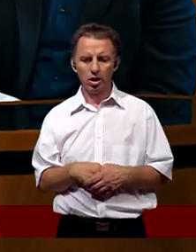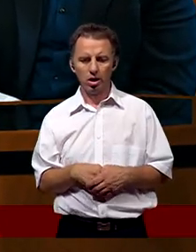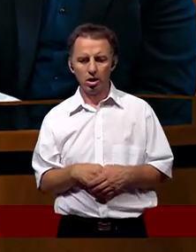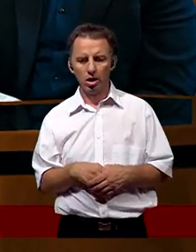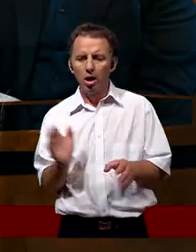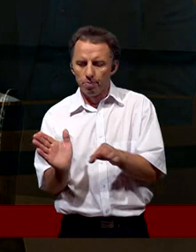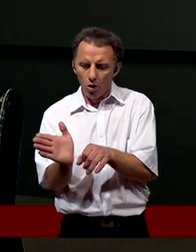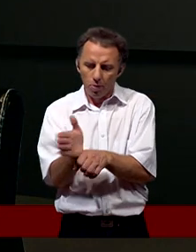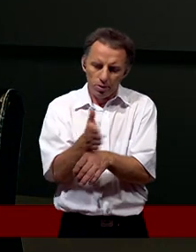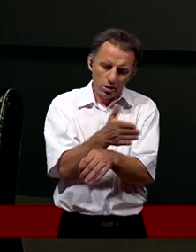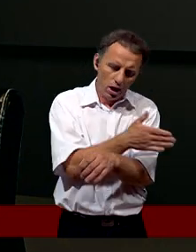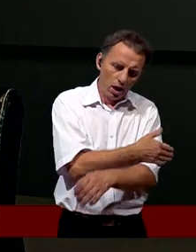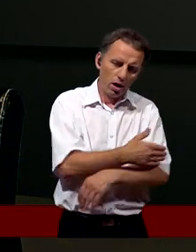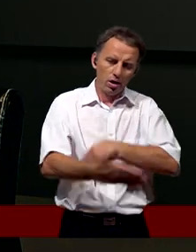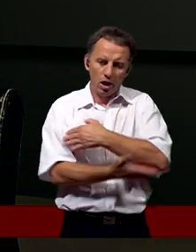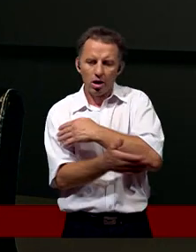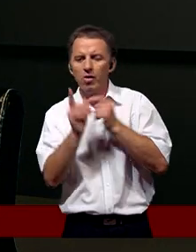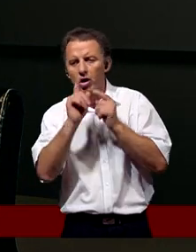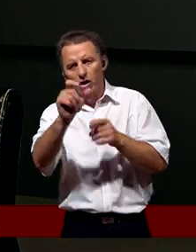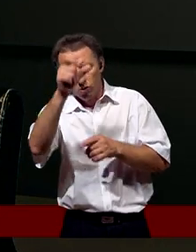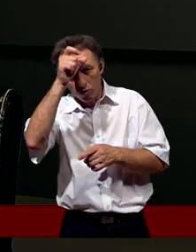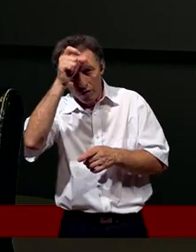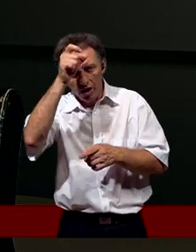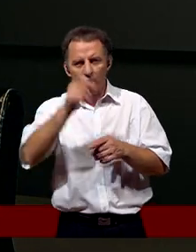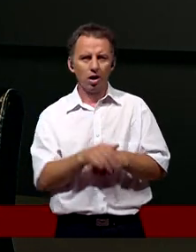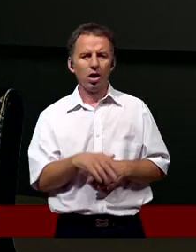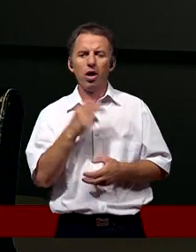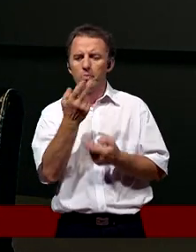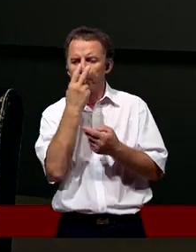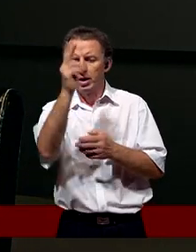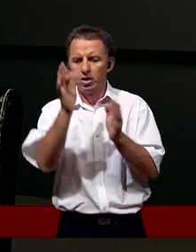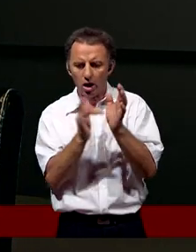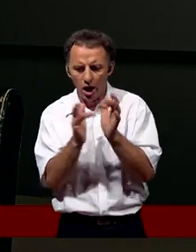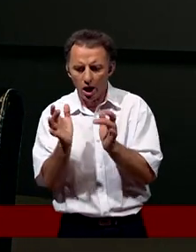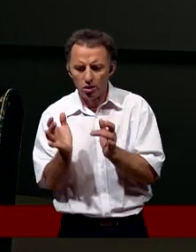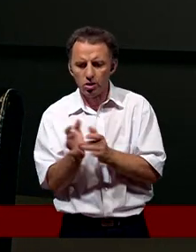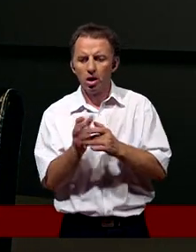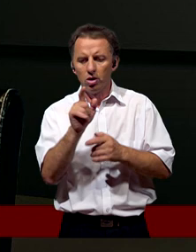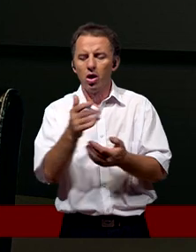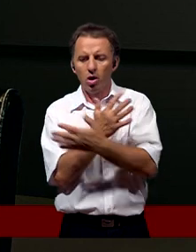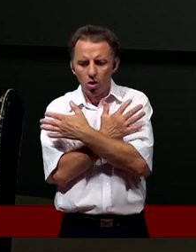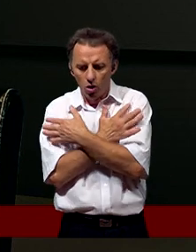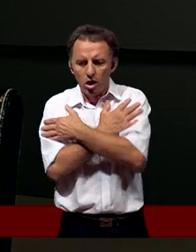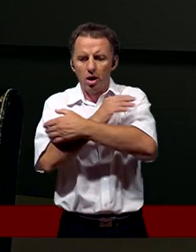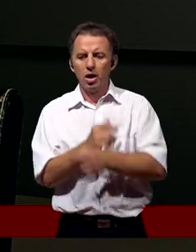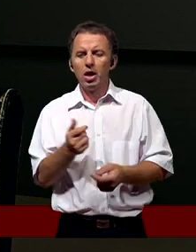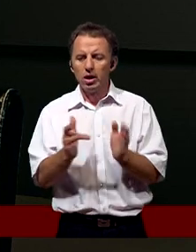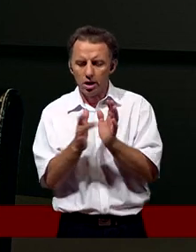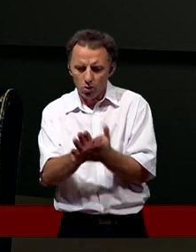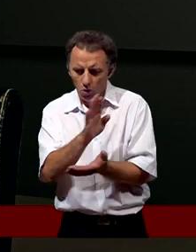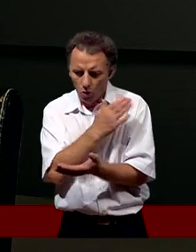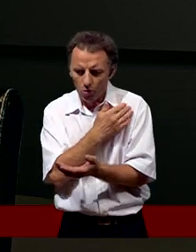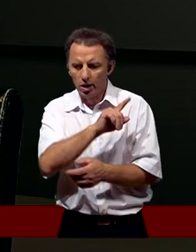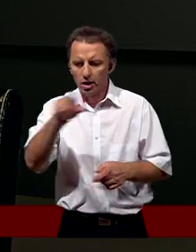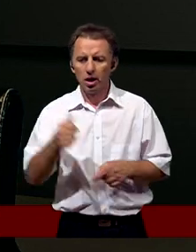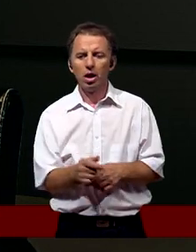bo często my zapominamy, w zasadzie patrzysz na drugiego człowieka oczyma Jezusa, bo Jezus przecież go kocha, tak? Jezus umarł za